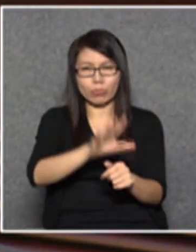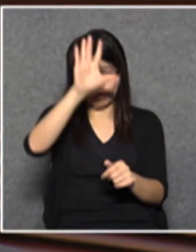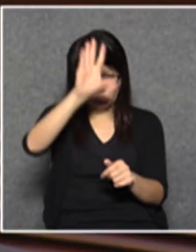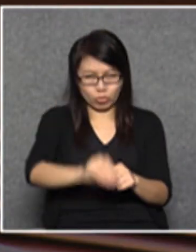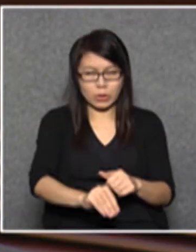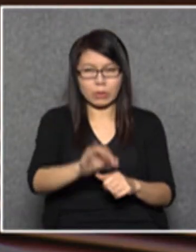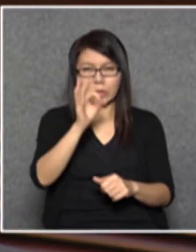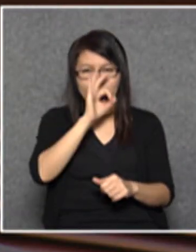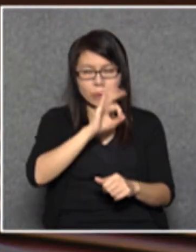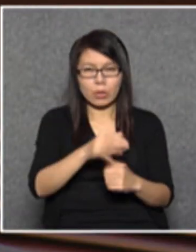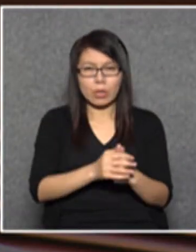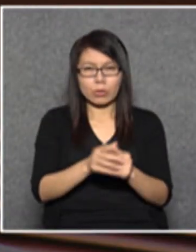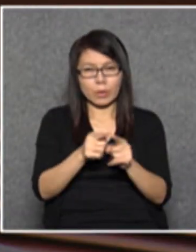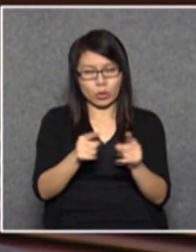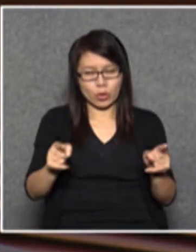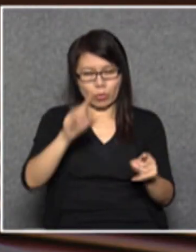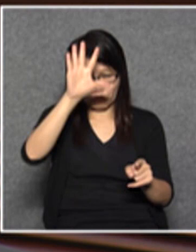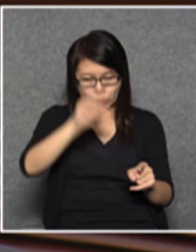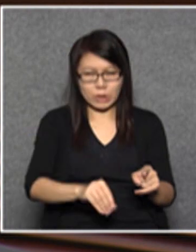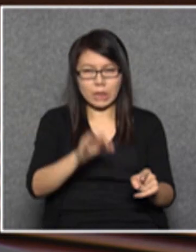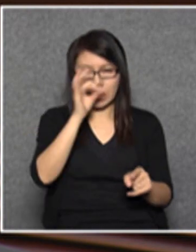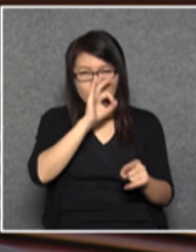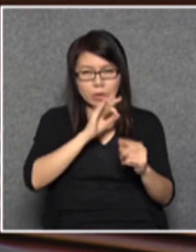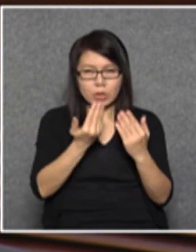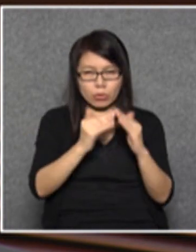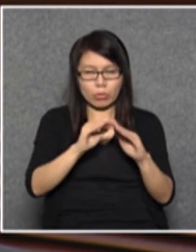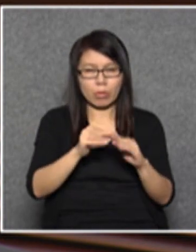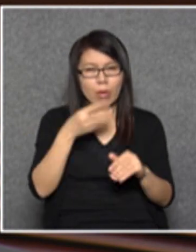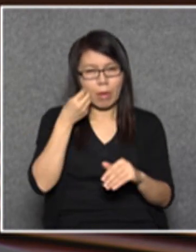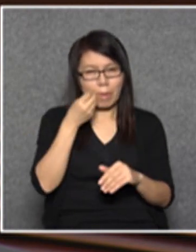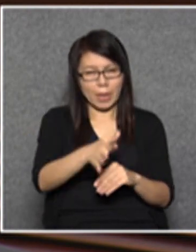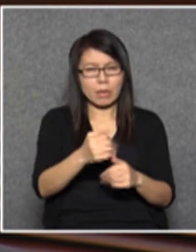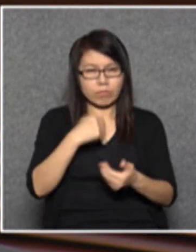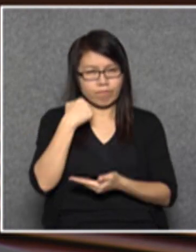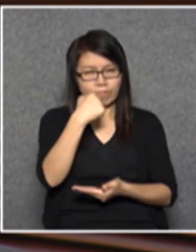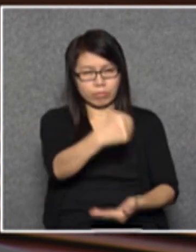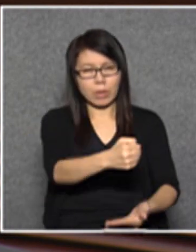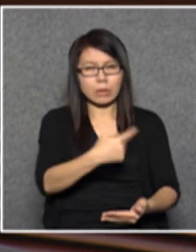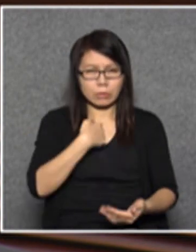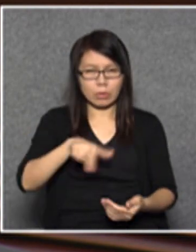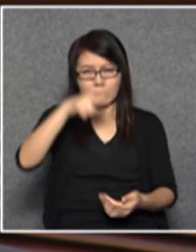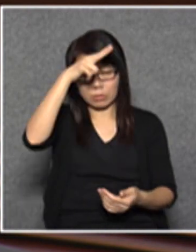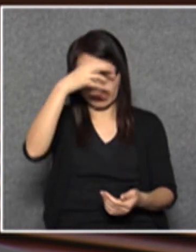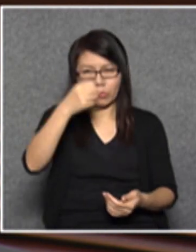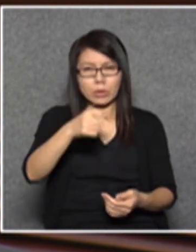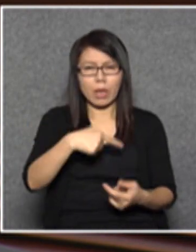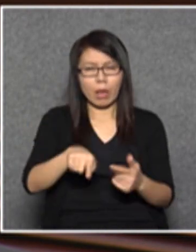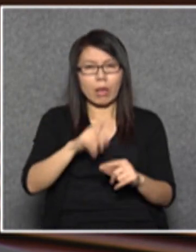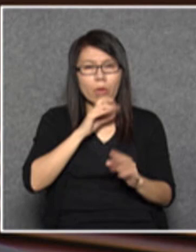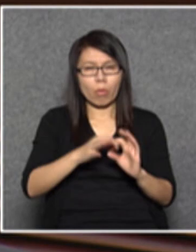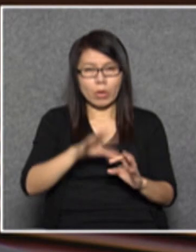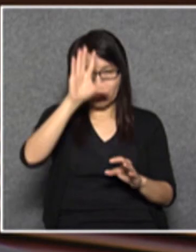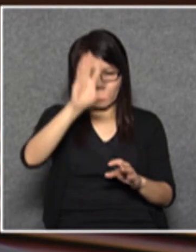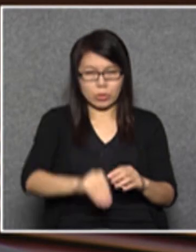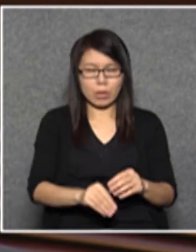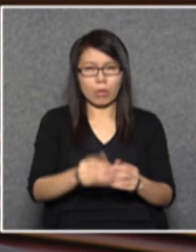和長全日制的幼稚園提供資助。 行政長官就全日制同埋長